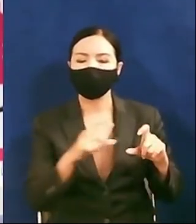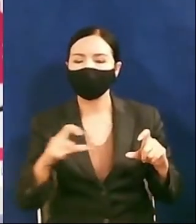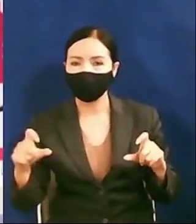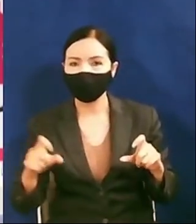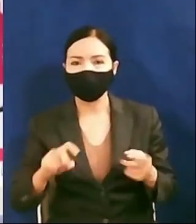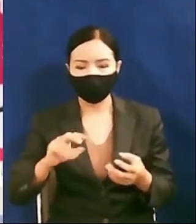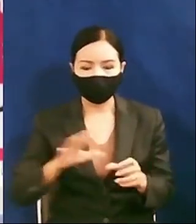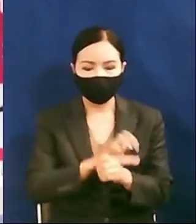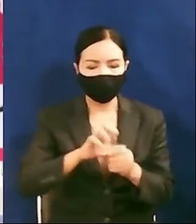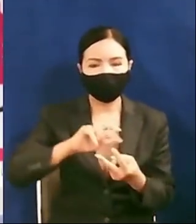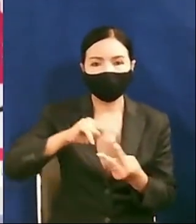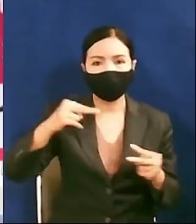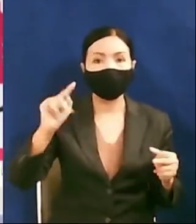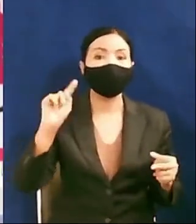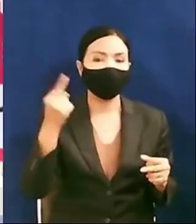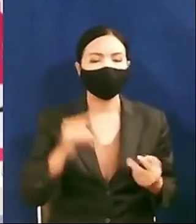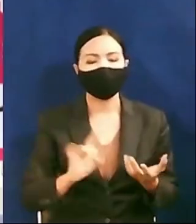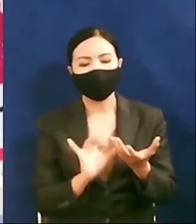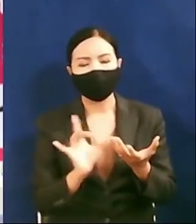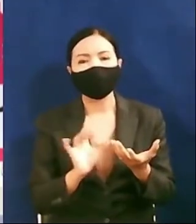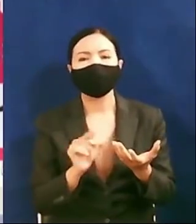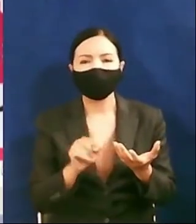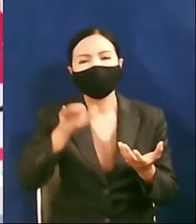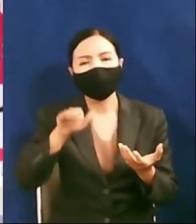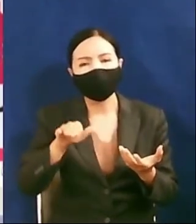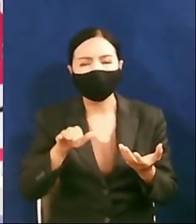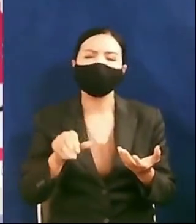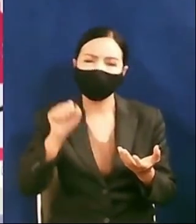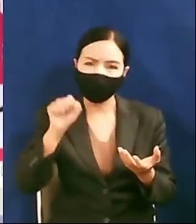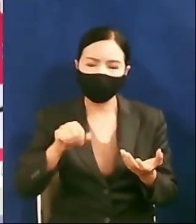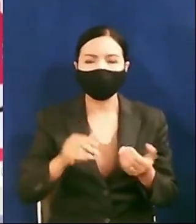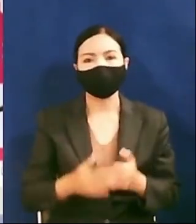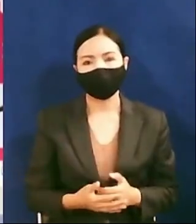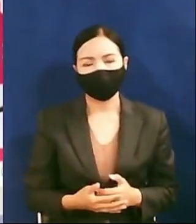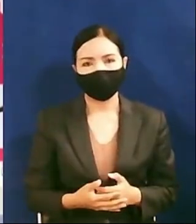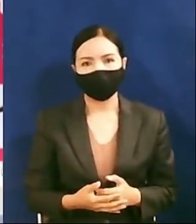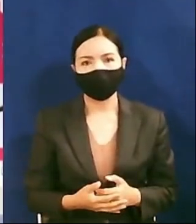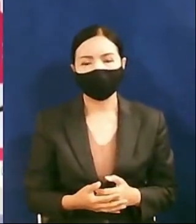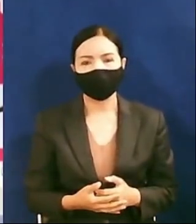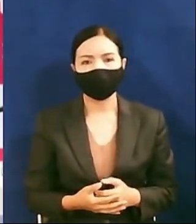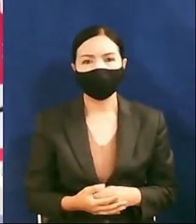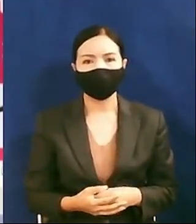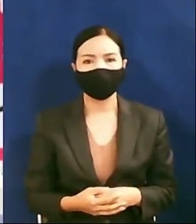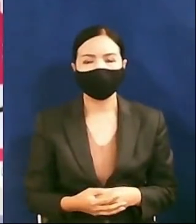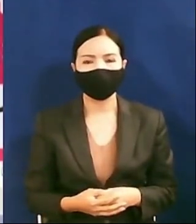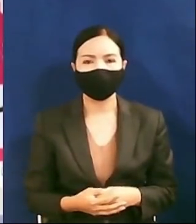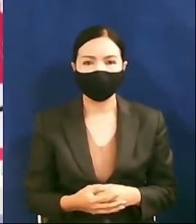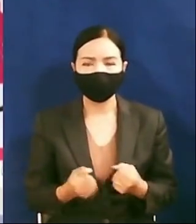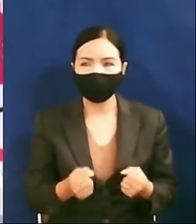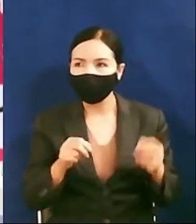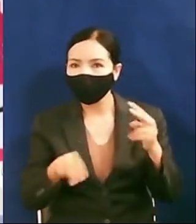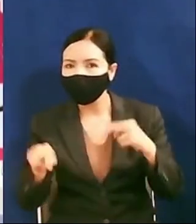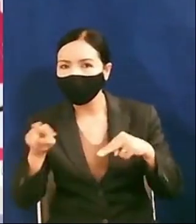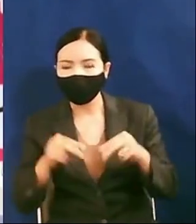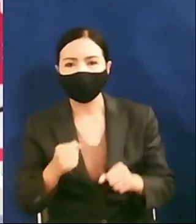อสายพันธุ์ใหม่นะครับประสิทธิภาพก็จะมีส่วนที่ลดลงก็ทำให้เกิดการที่พยายามจะมองหาว่า